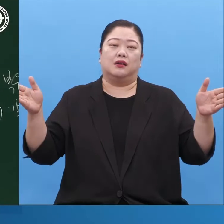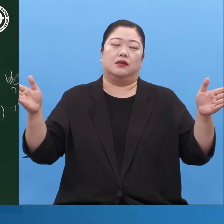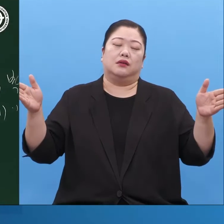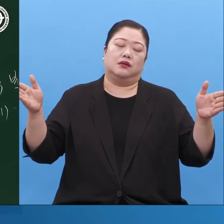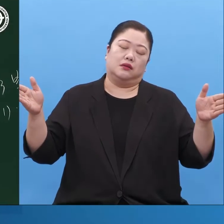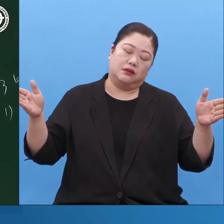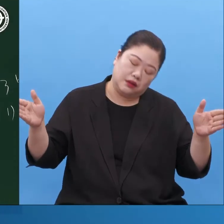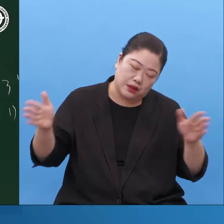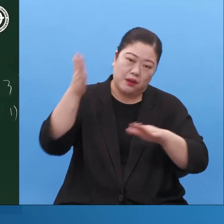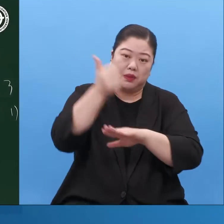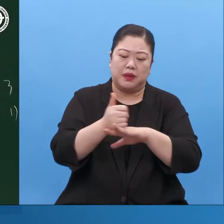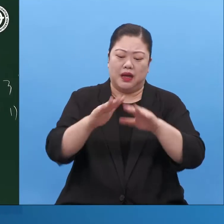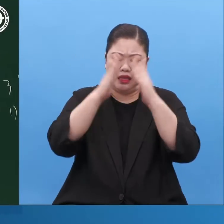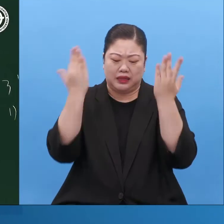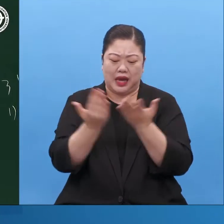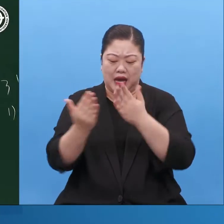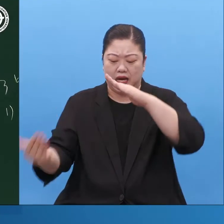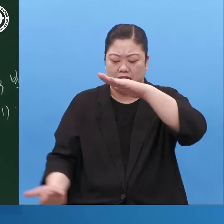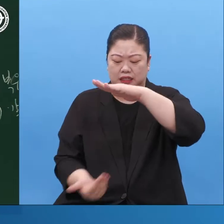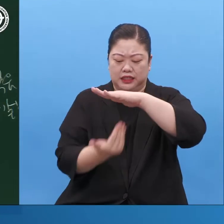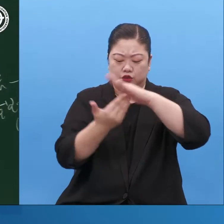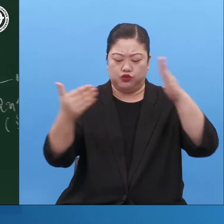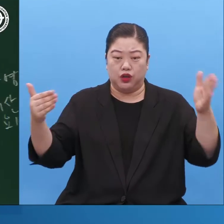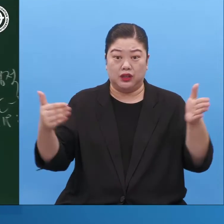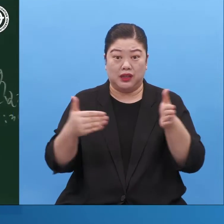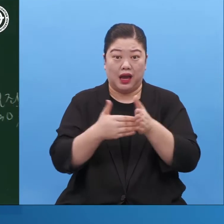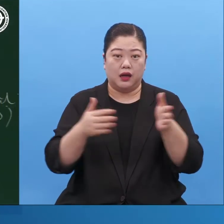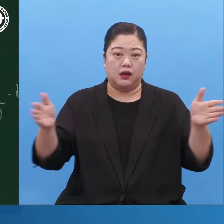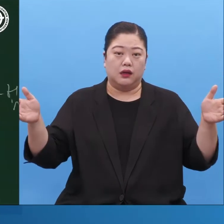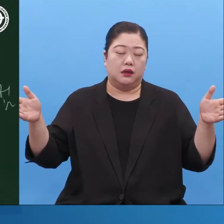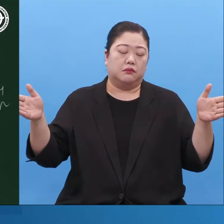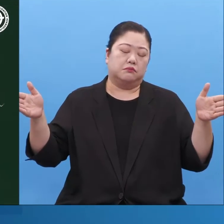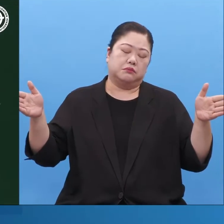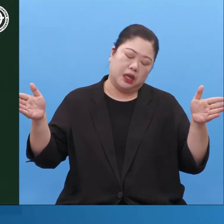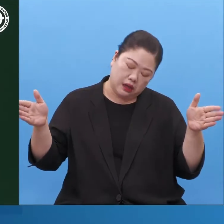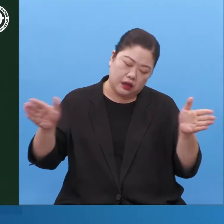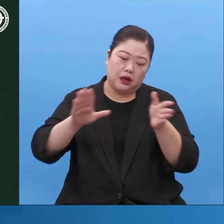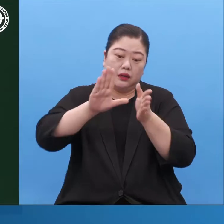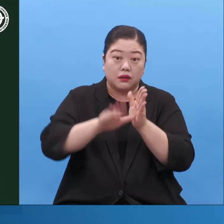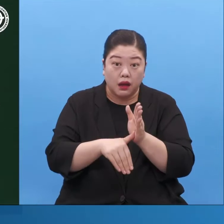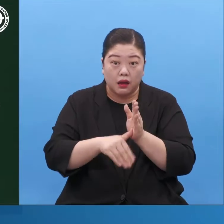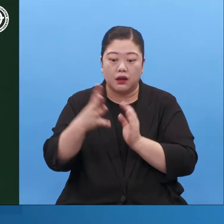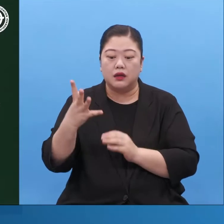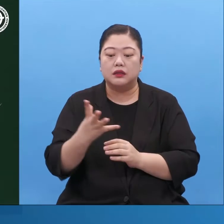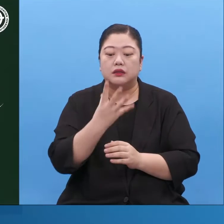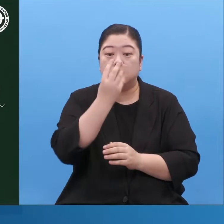역사적으로 한 번밖에 없는 사건 속에서 예수님은 다 이루었다.